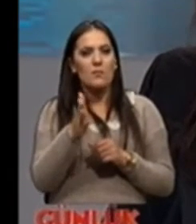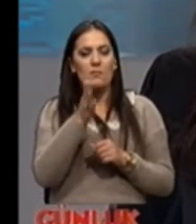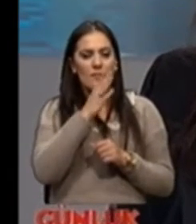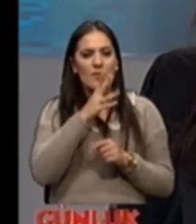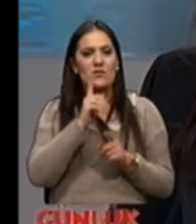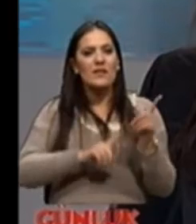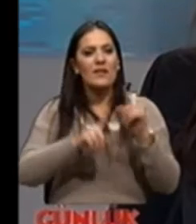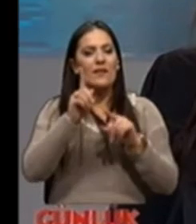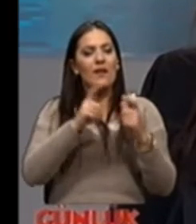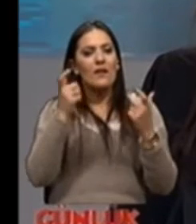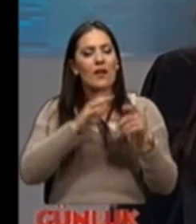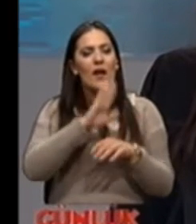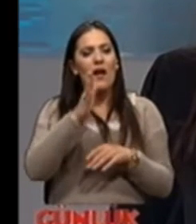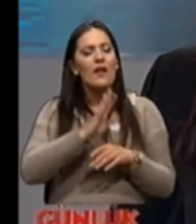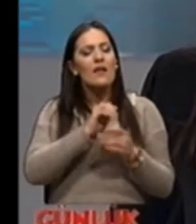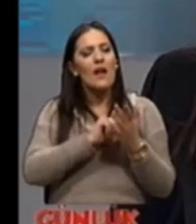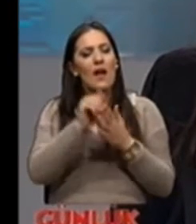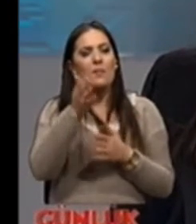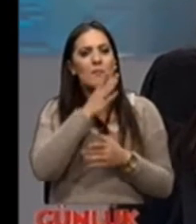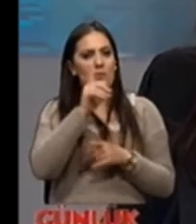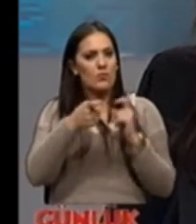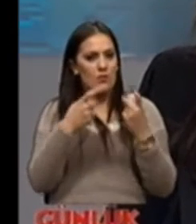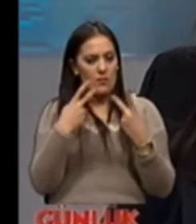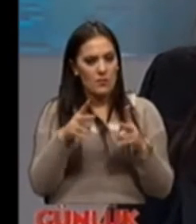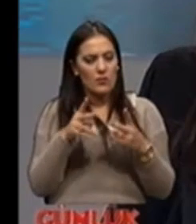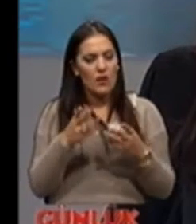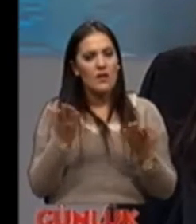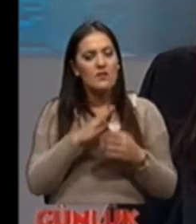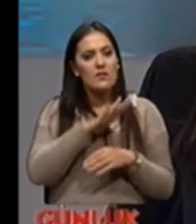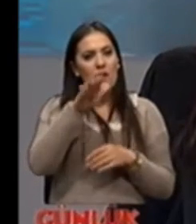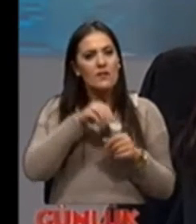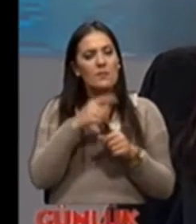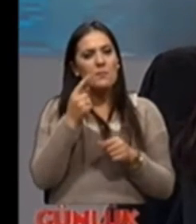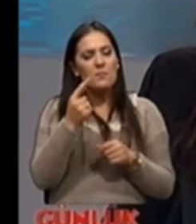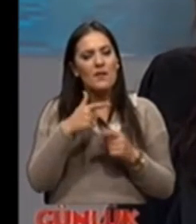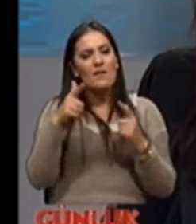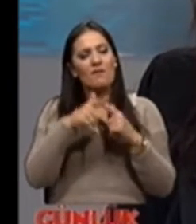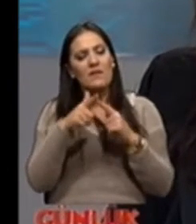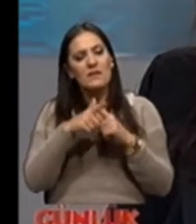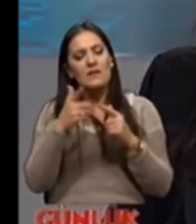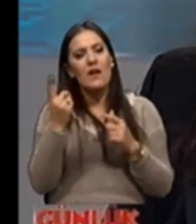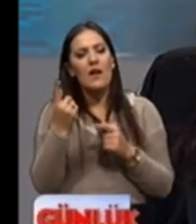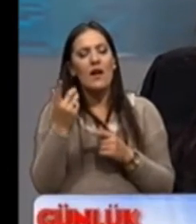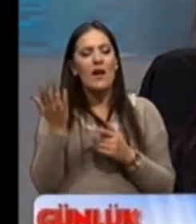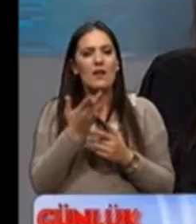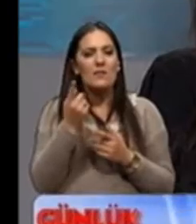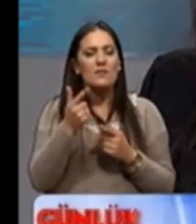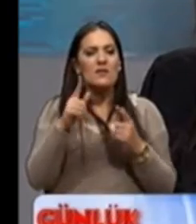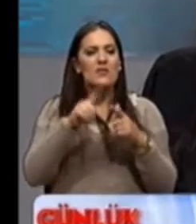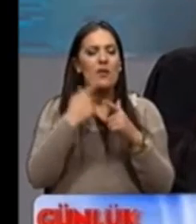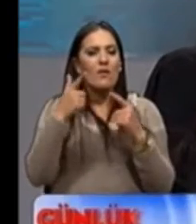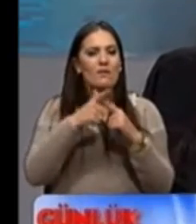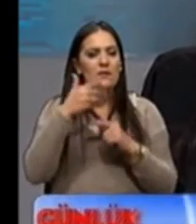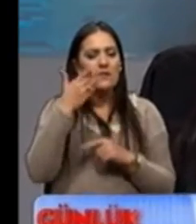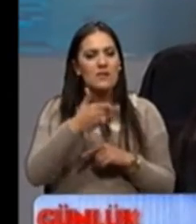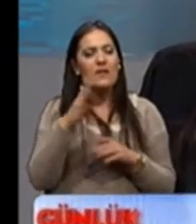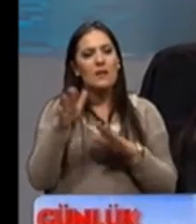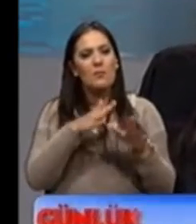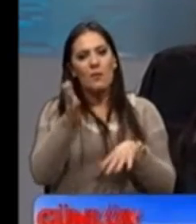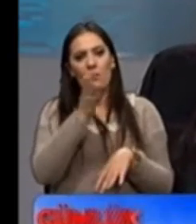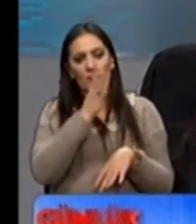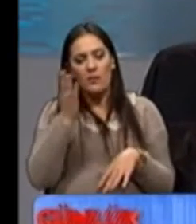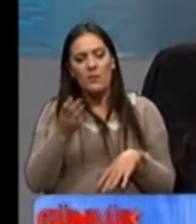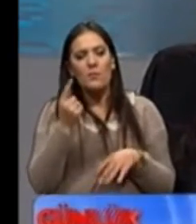biliyorsun internet ortamında herkes her bilgiye ulaşabiliyor. Aslında herkes biraz fizikçi, biraz jeofizikçi, biraz işte deprem bilimci,